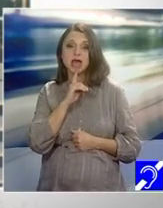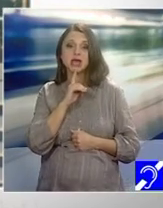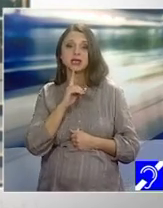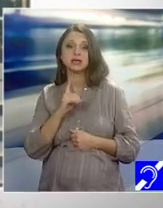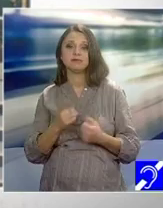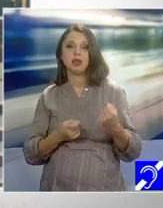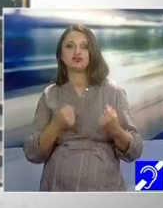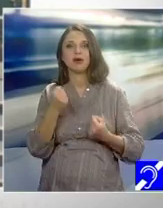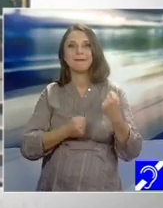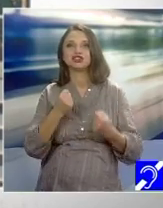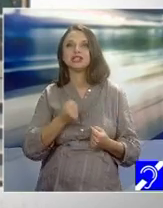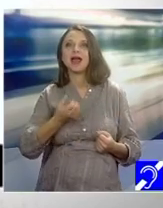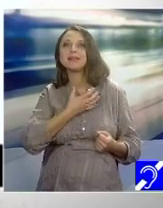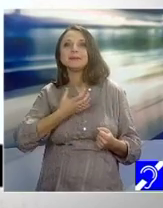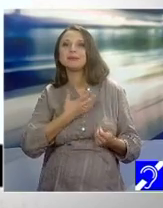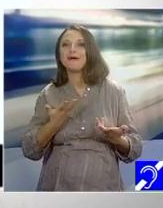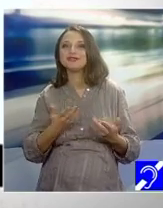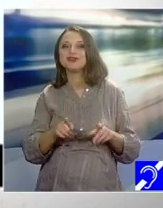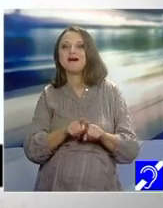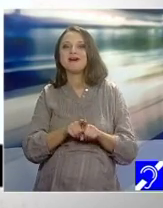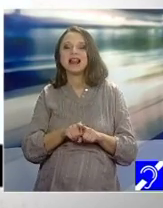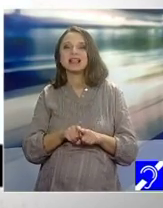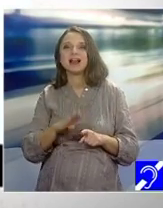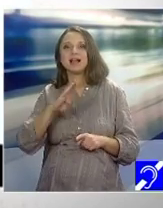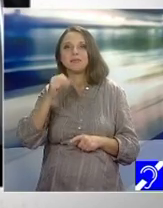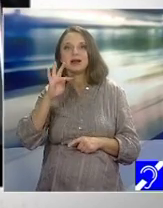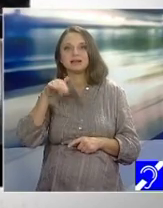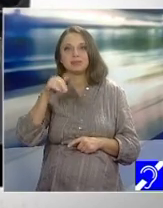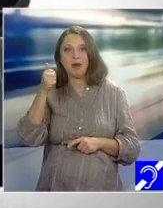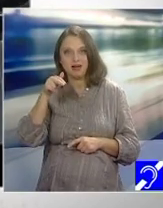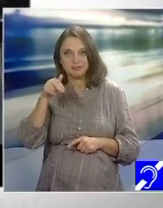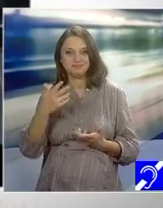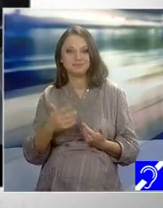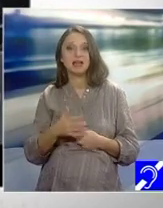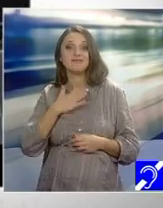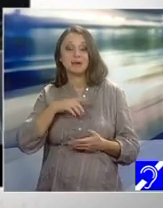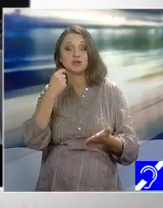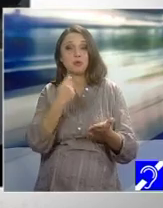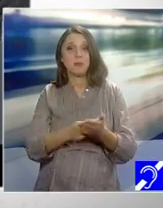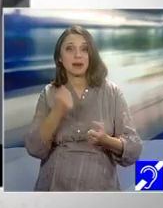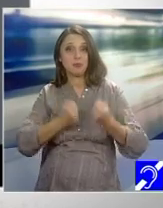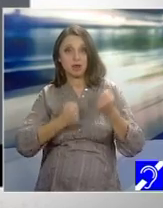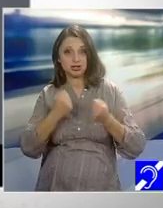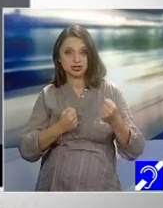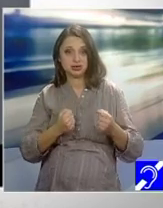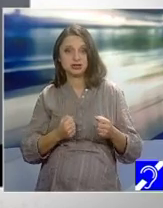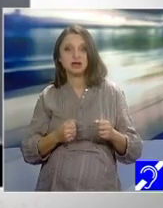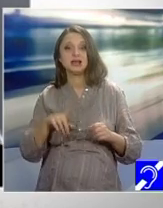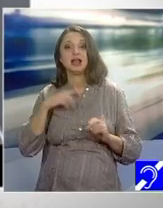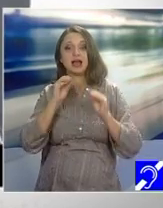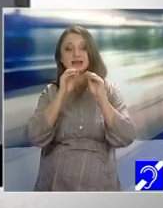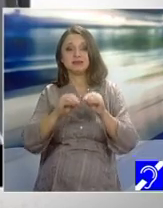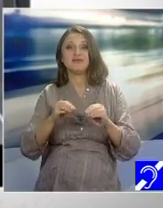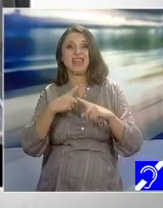The Batmobile al lui Batman, prin care noi vrem să achiziționăm o mașină pe care să o transformăm în taxi comunitar.